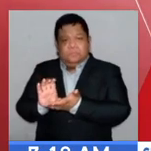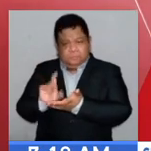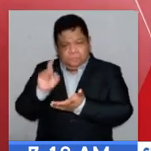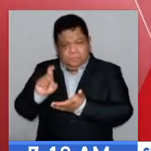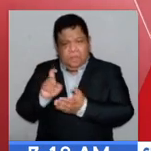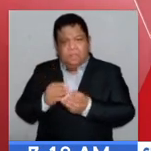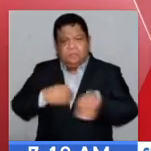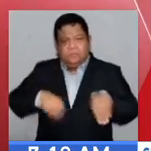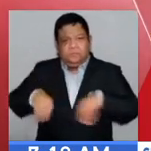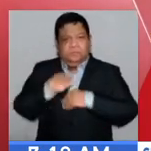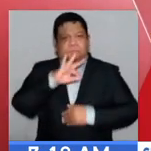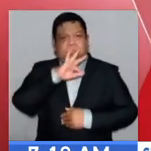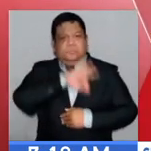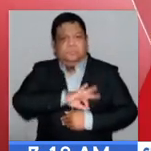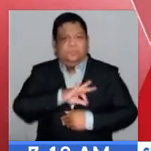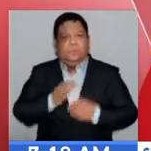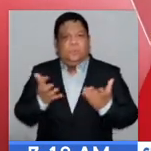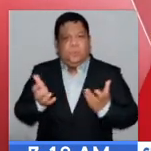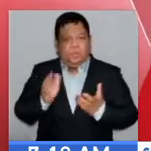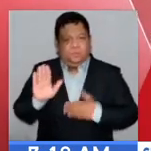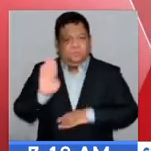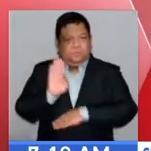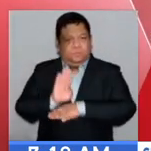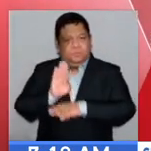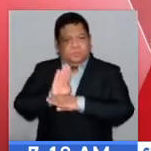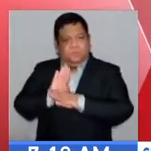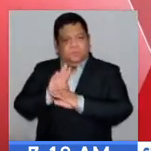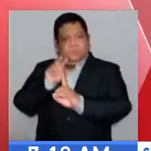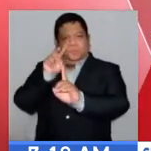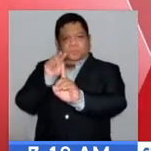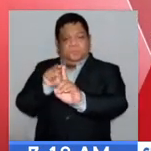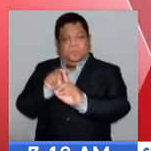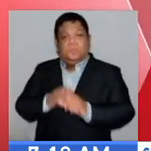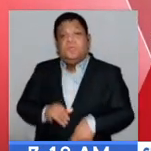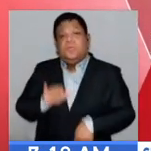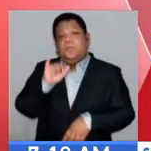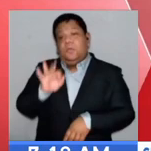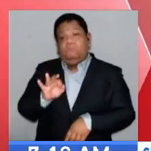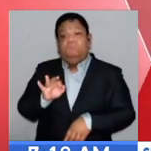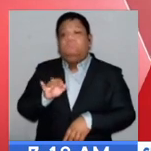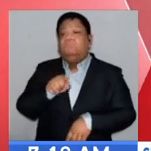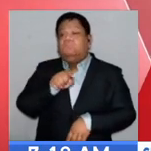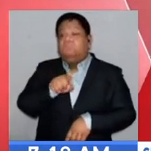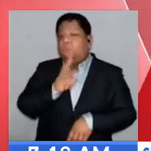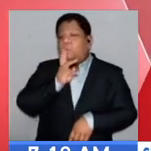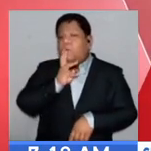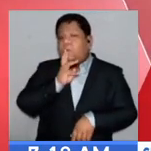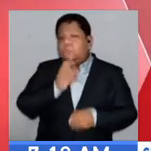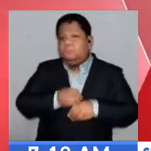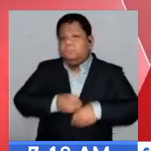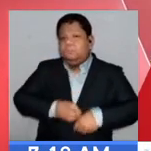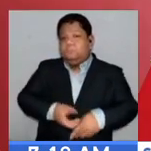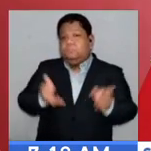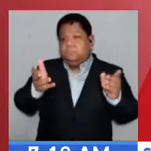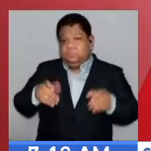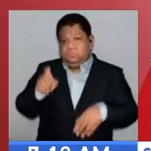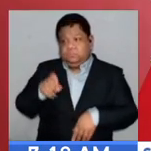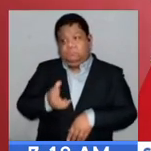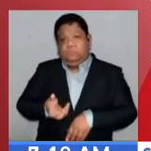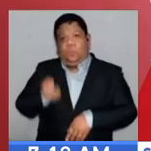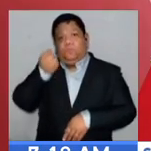tubo. Kaya pag sinabi natin hawak yan ng pribado, isa lang ang hahangarin yan.